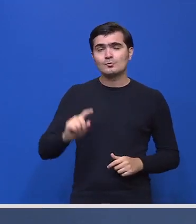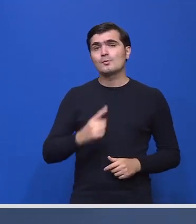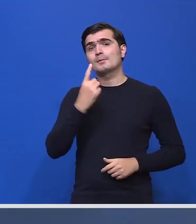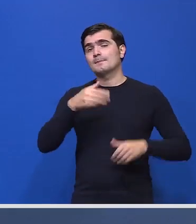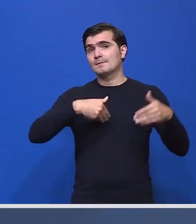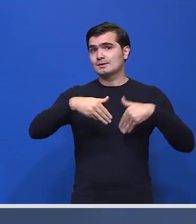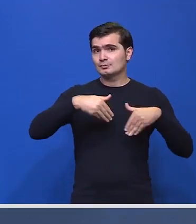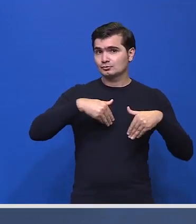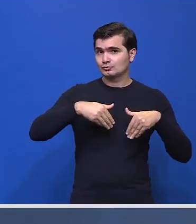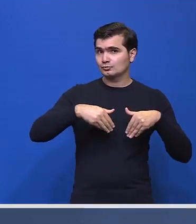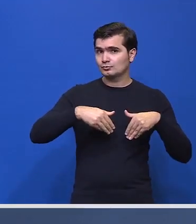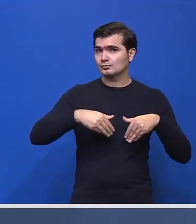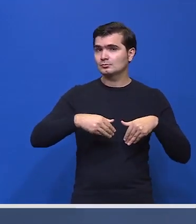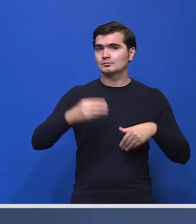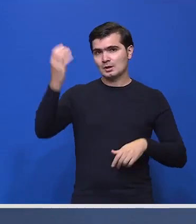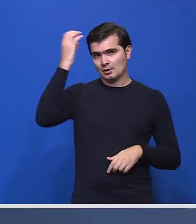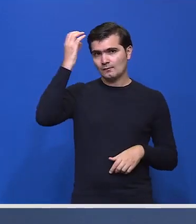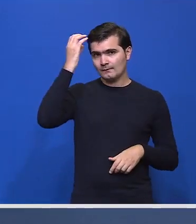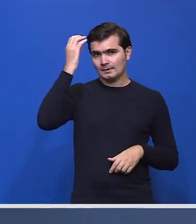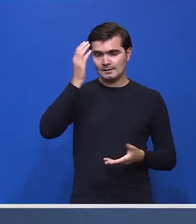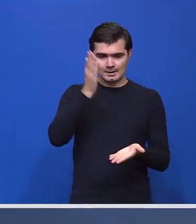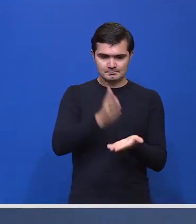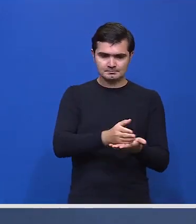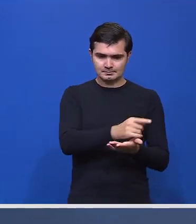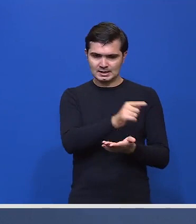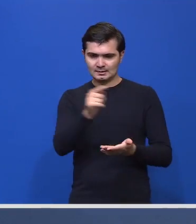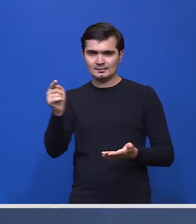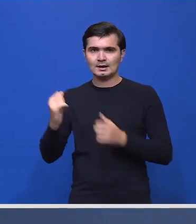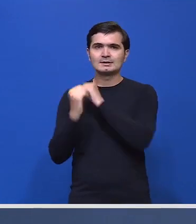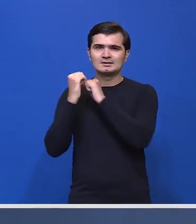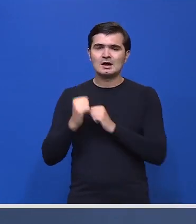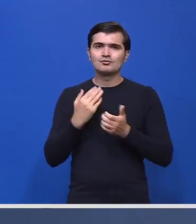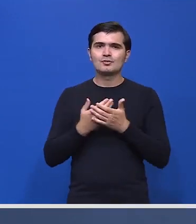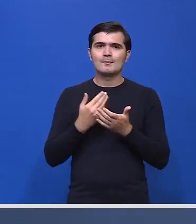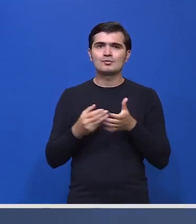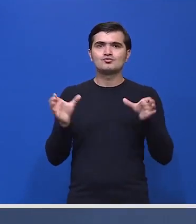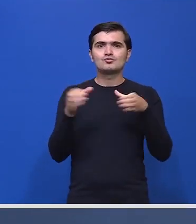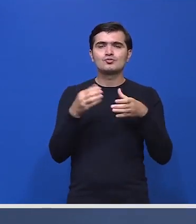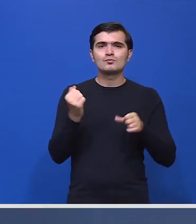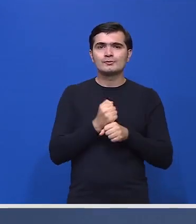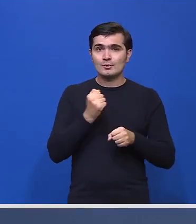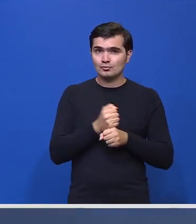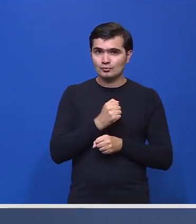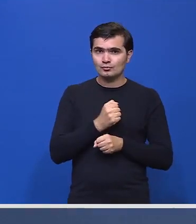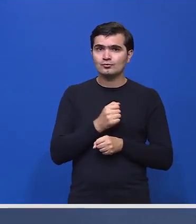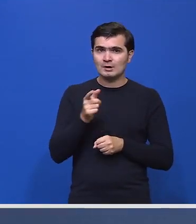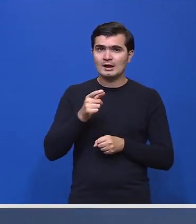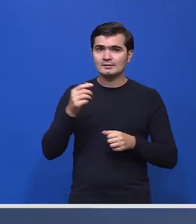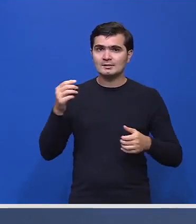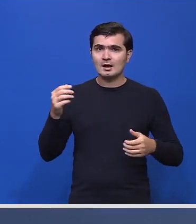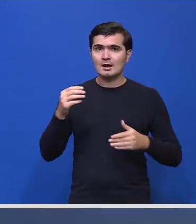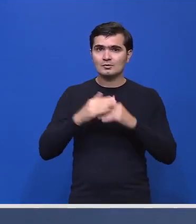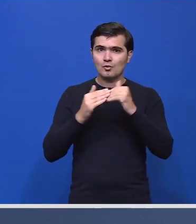a trasat în guvern această sarcină pentru grupul de lucru care s-a